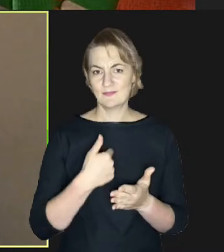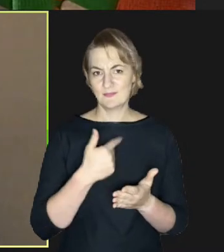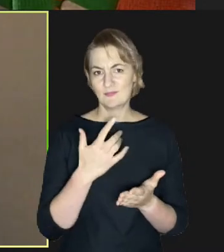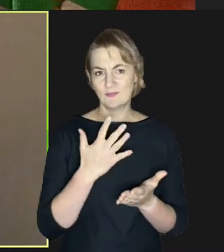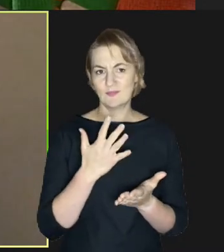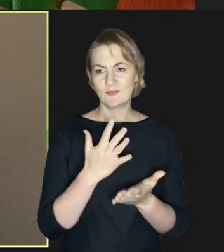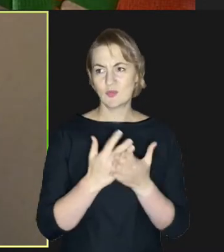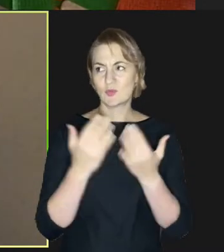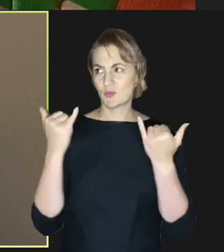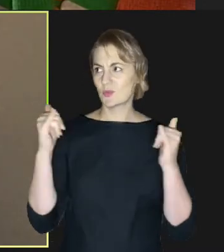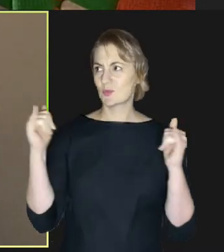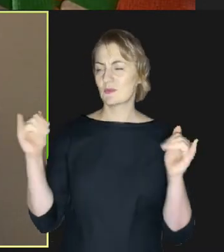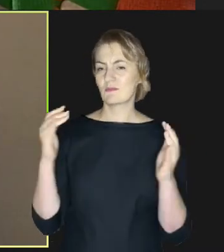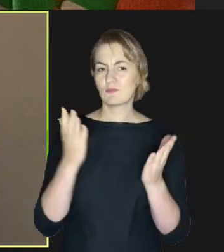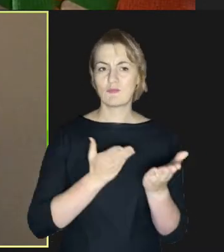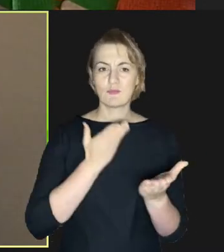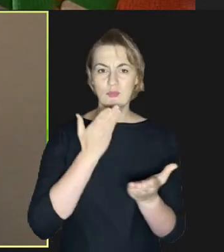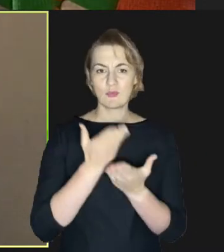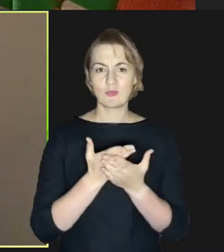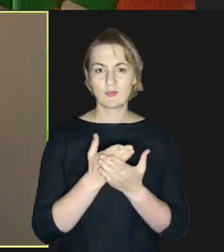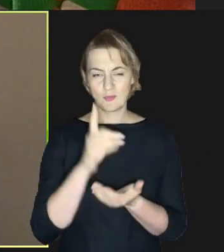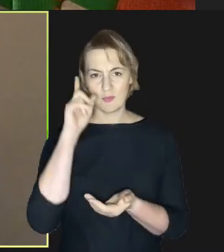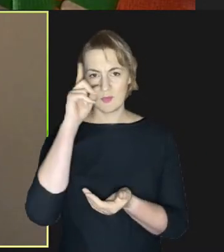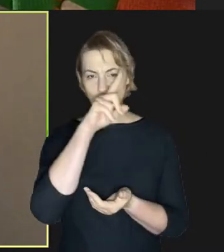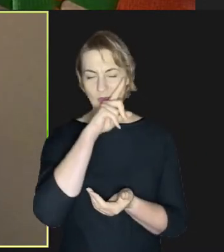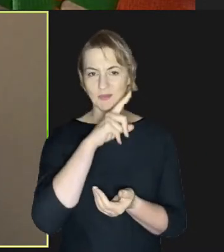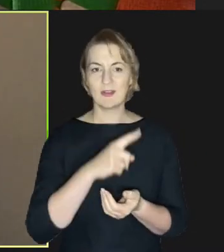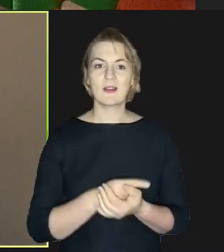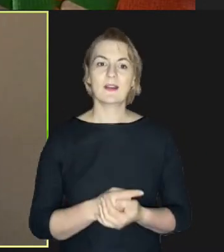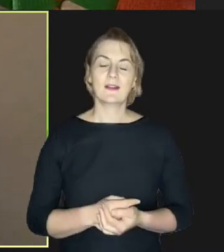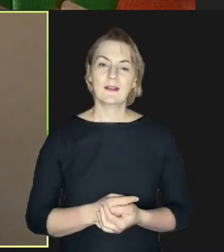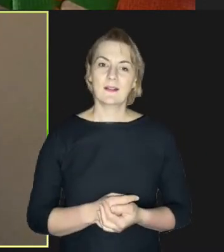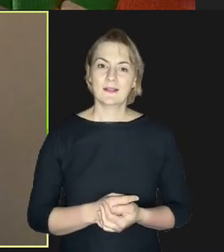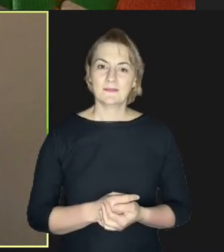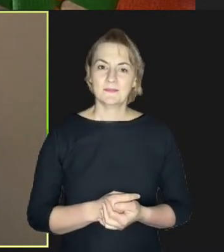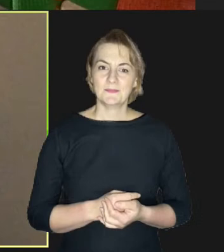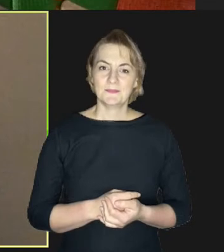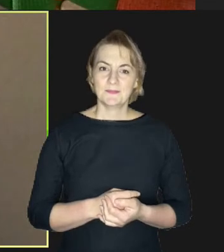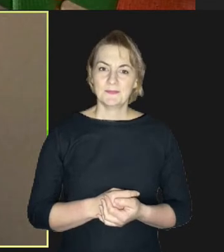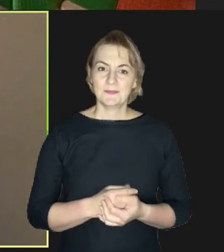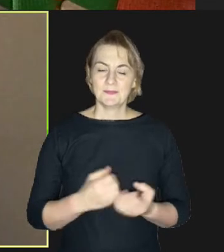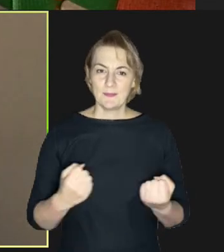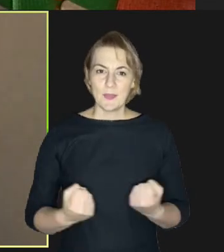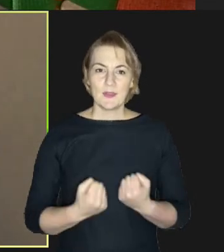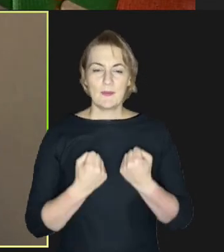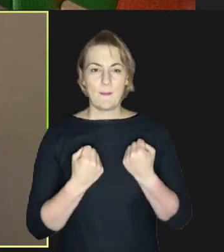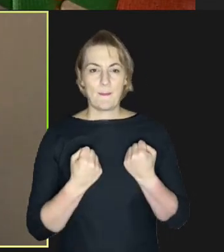różne środowiska światowych ekologów i ekonomistów, żeby